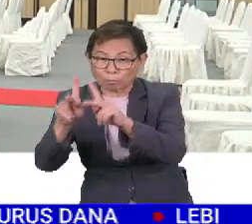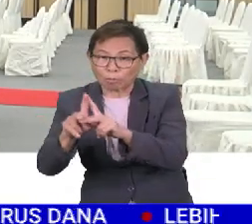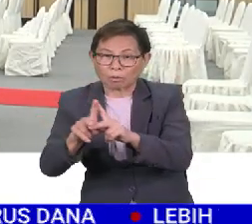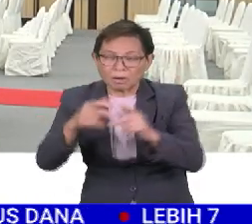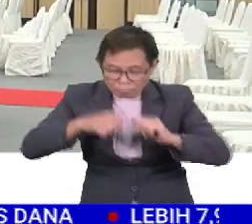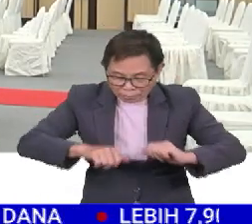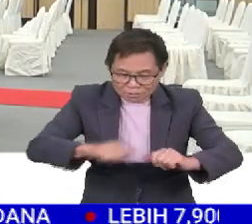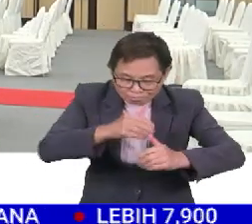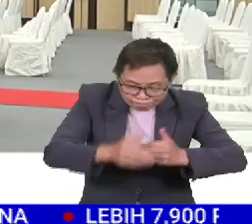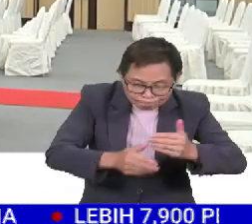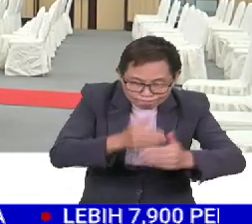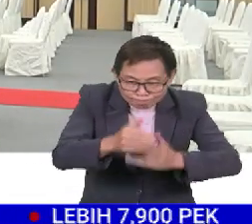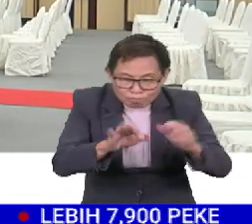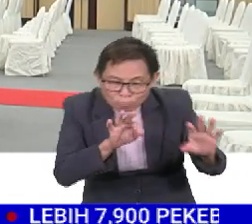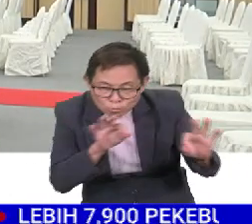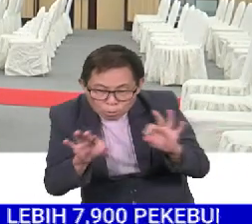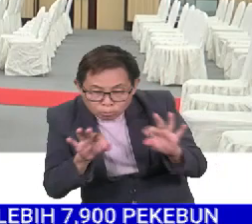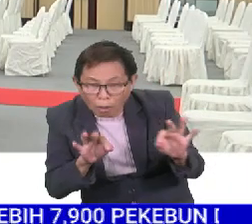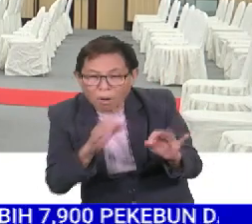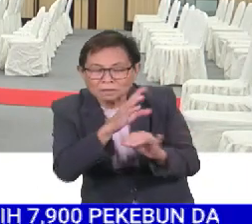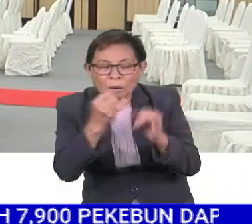proses pemilihan